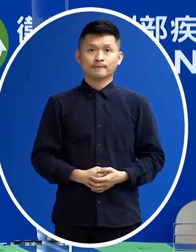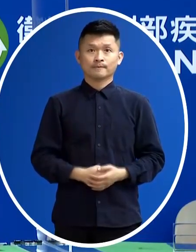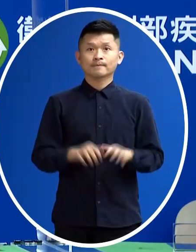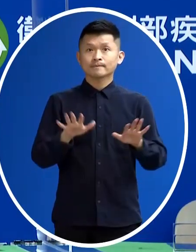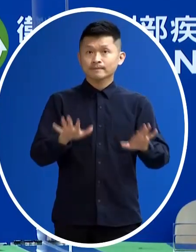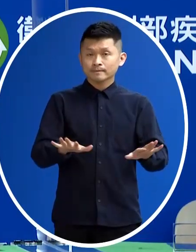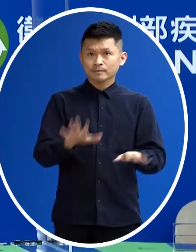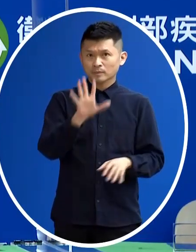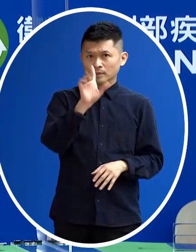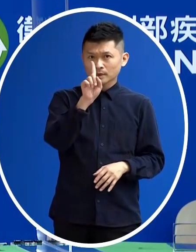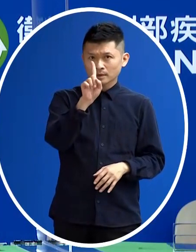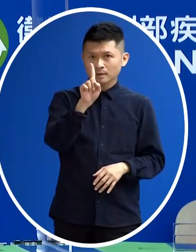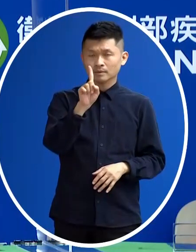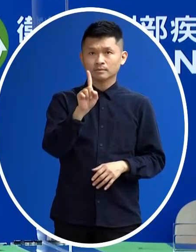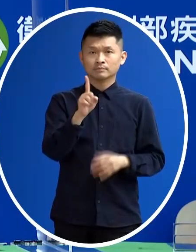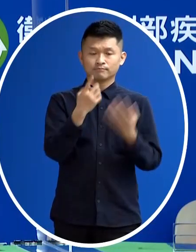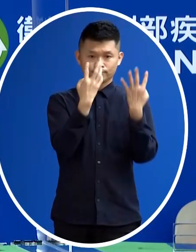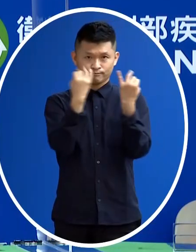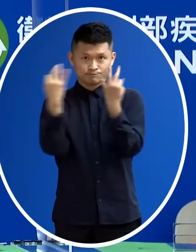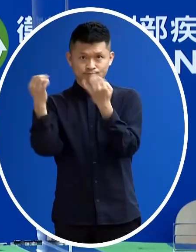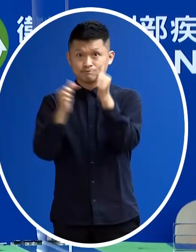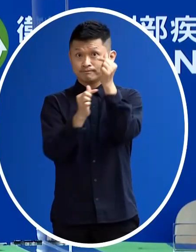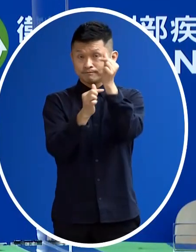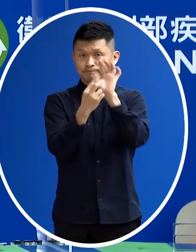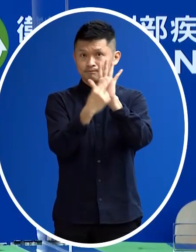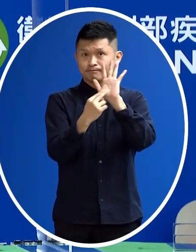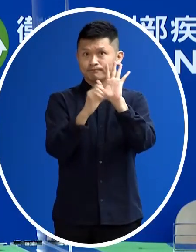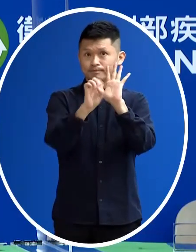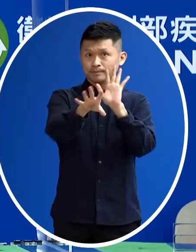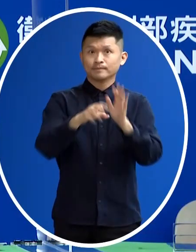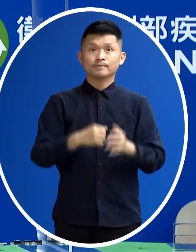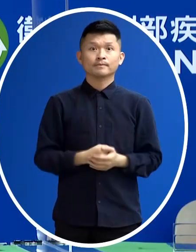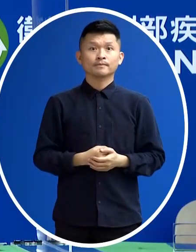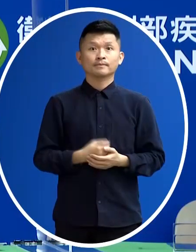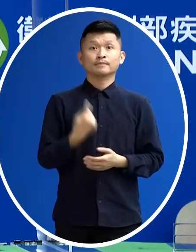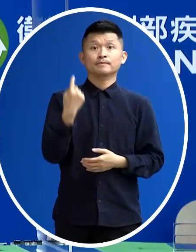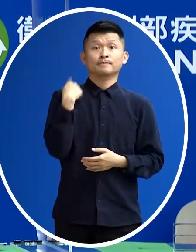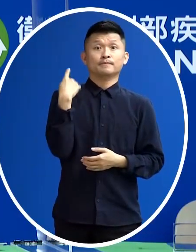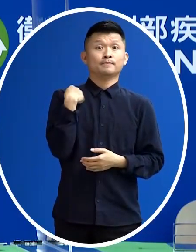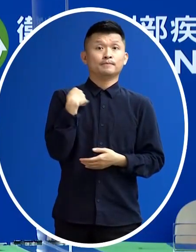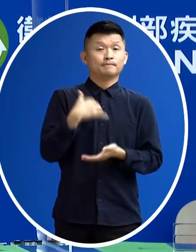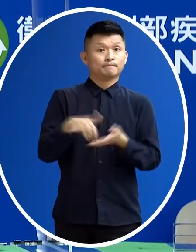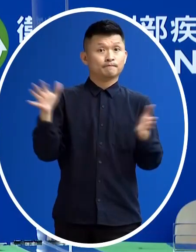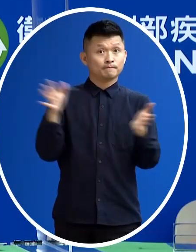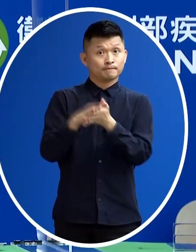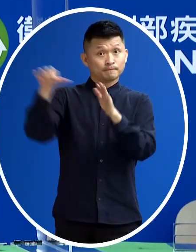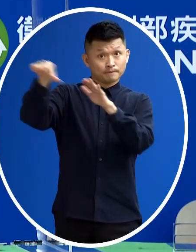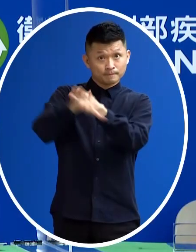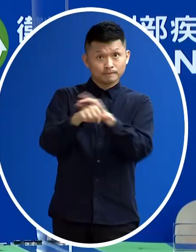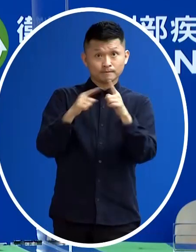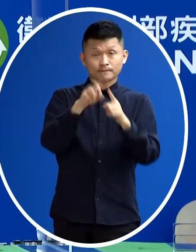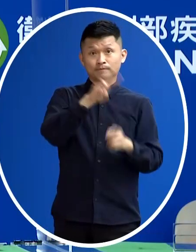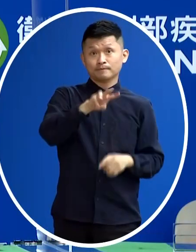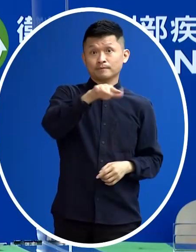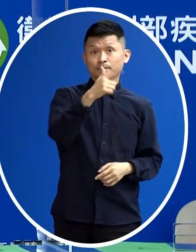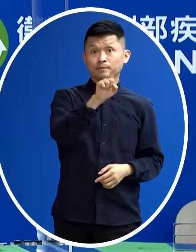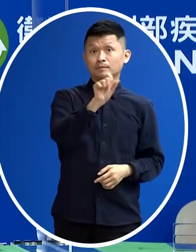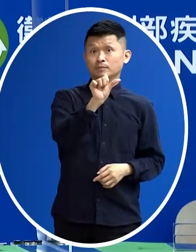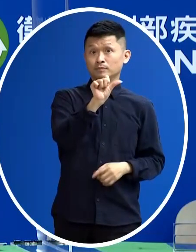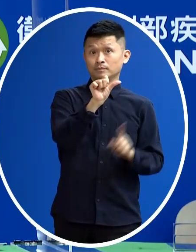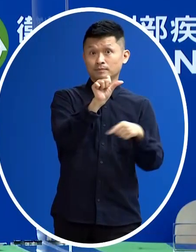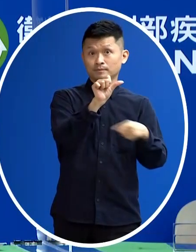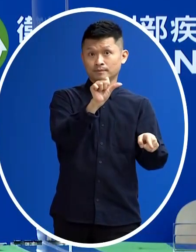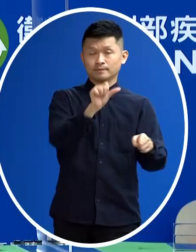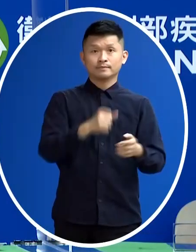今天有一个比较完整的资料啊，跟各位说明哦。那昨天总共入境的人数有3615人